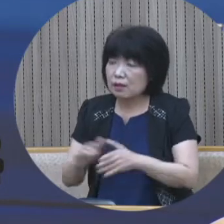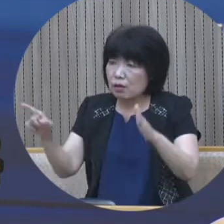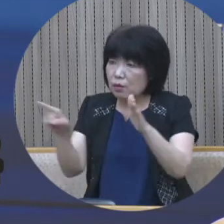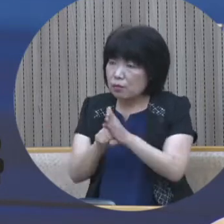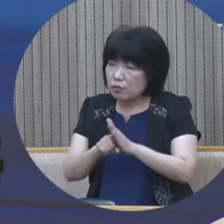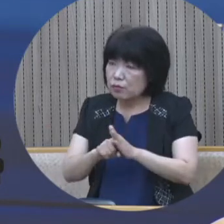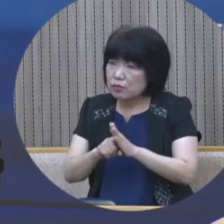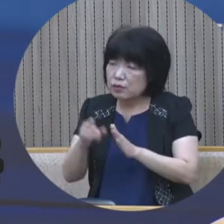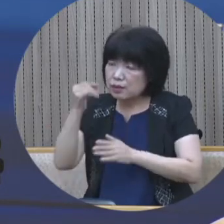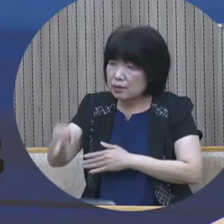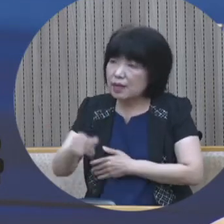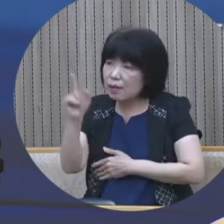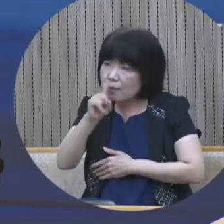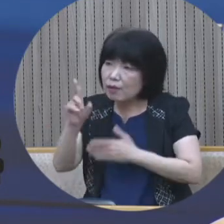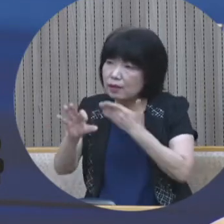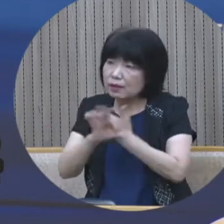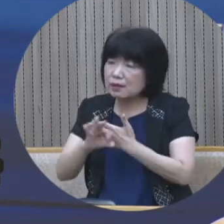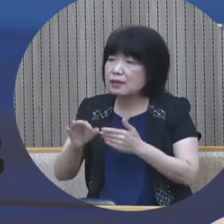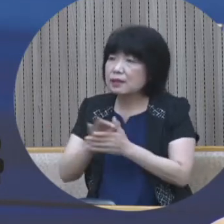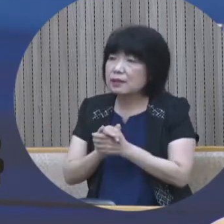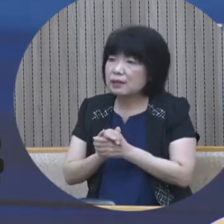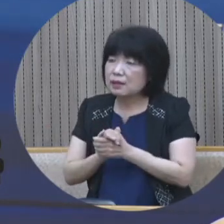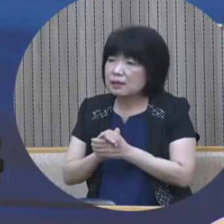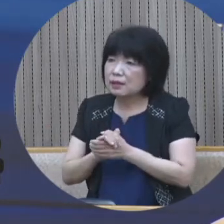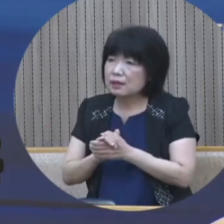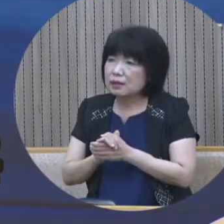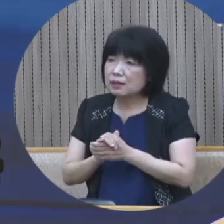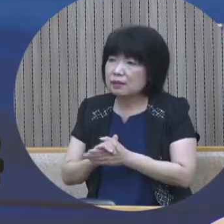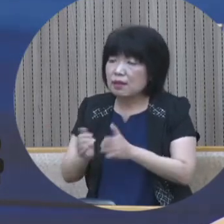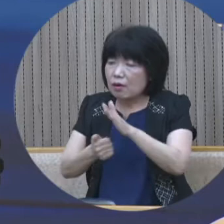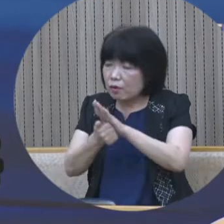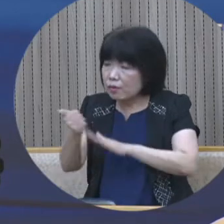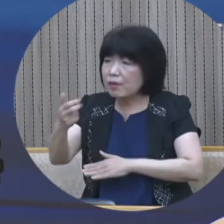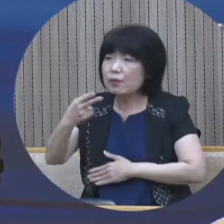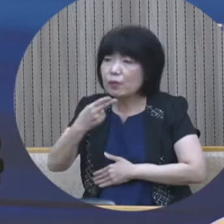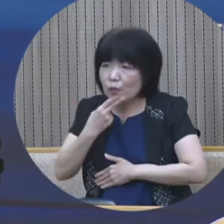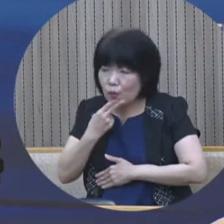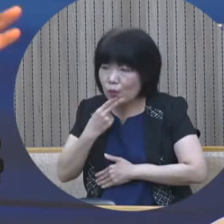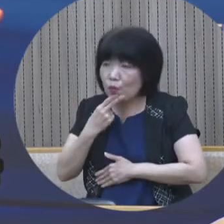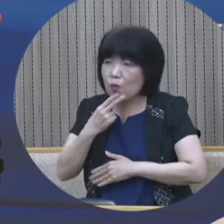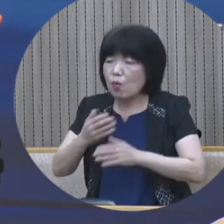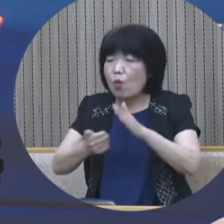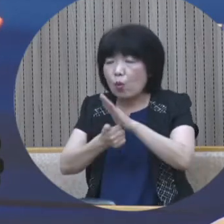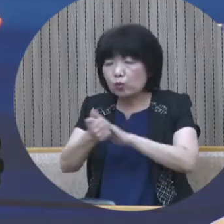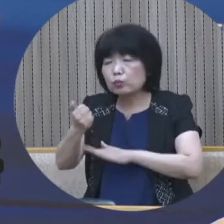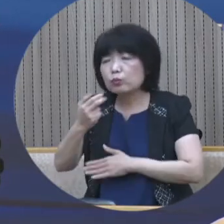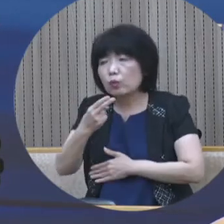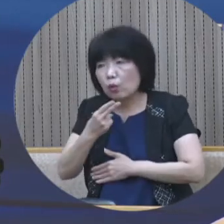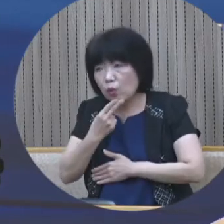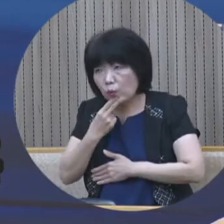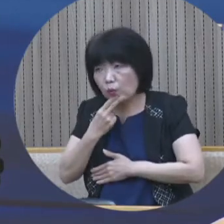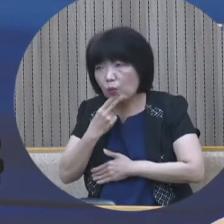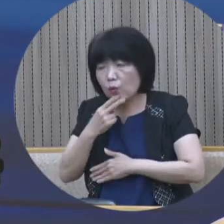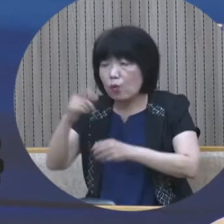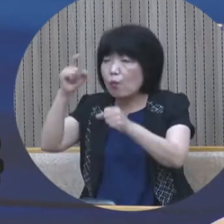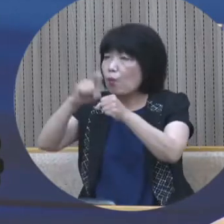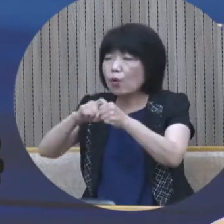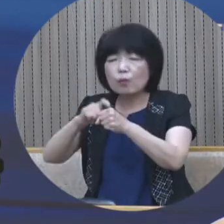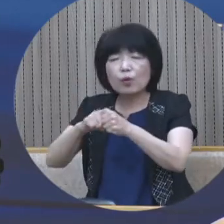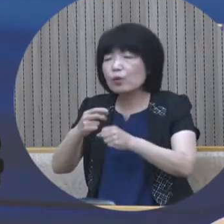불신앙은 무엇이에요? 불신앙은 희망도 없고 꿈도 없고 목표도